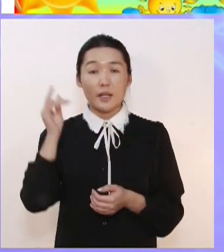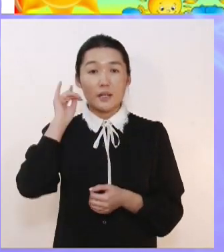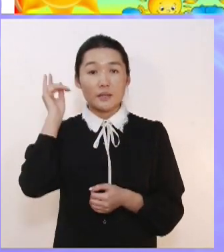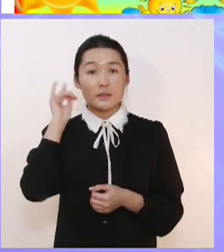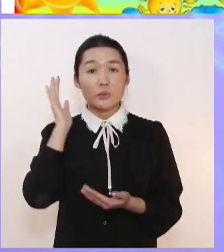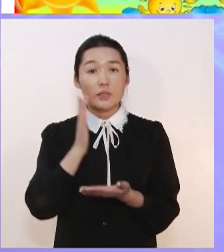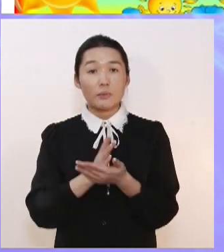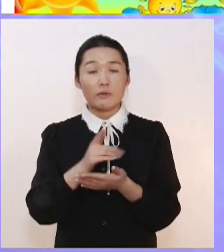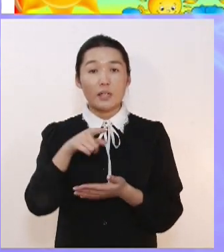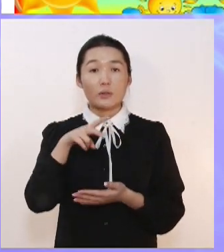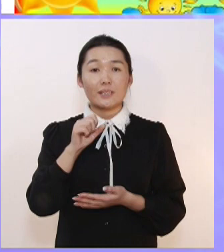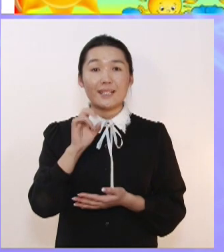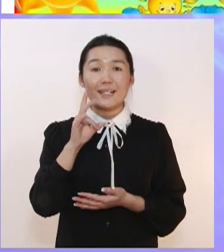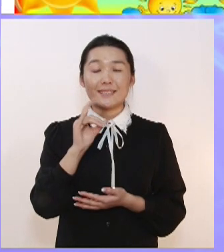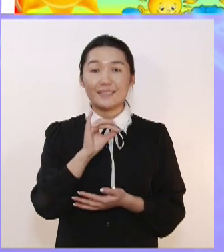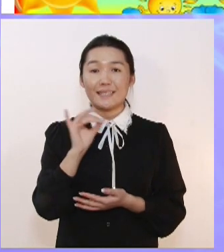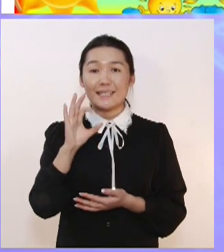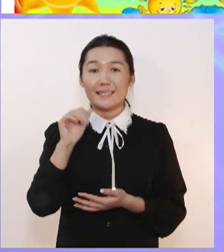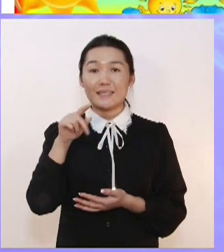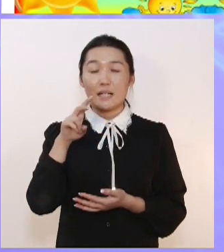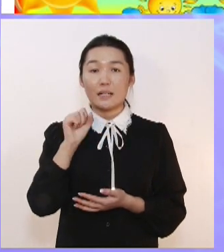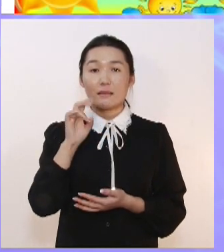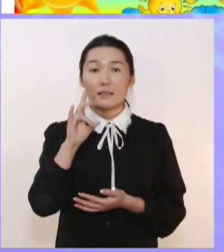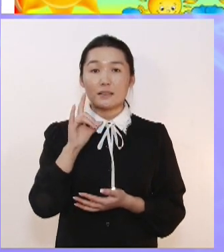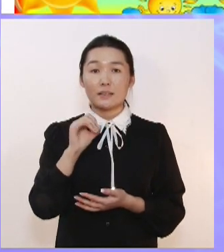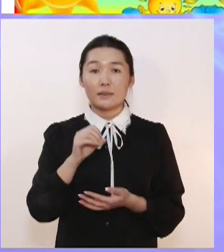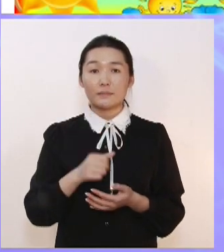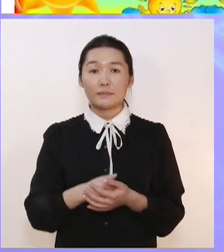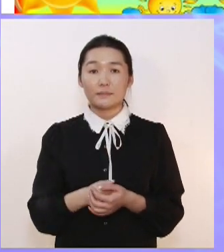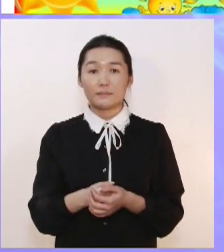Звуки бывают гласные и согласные.